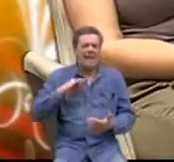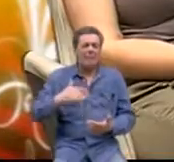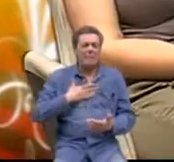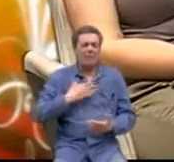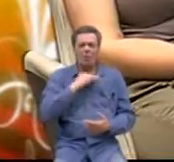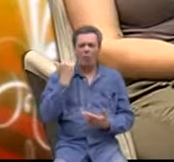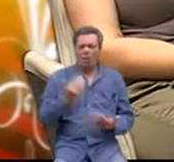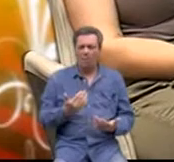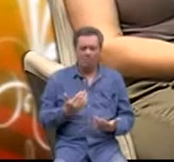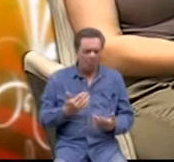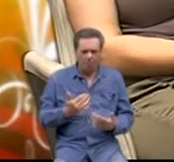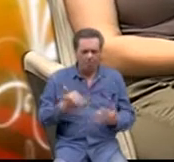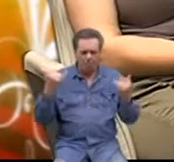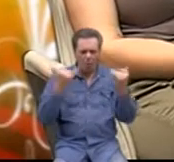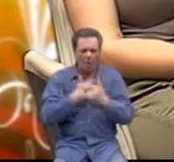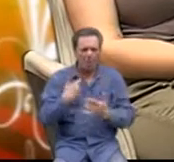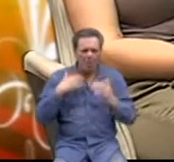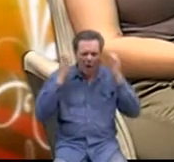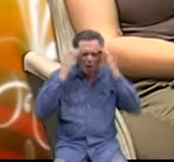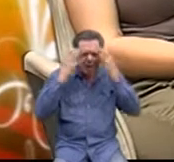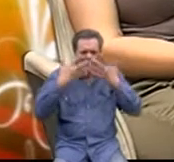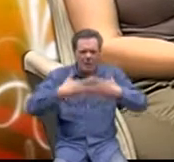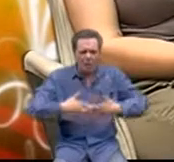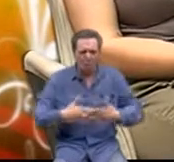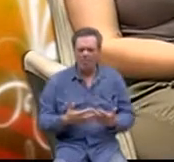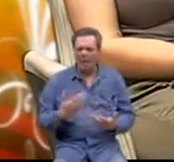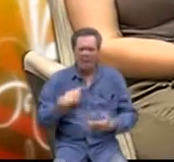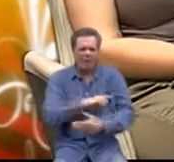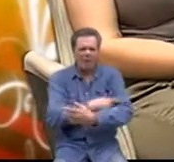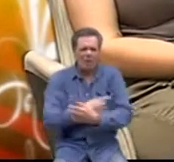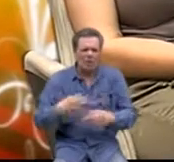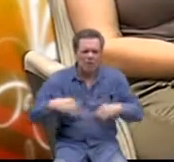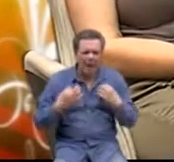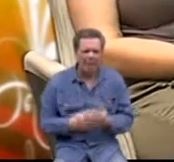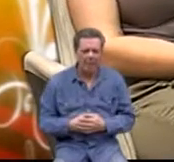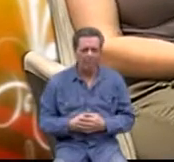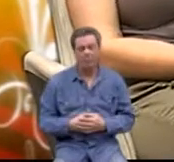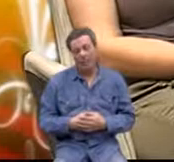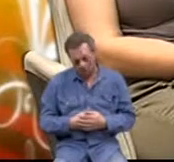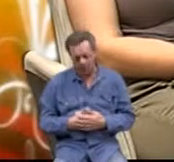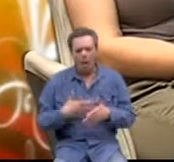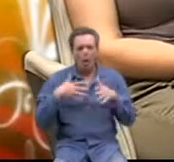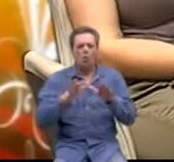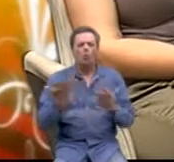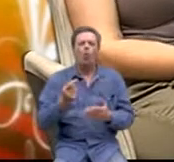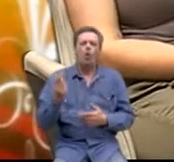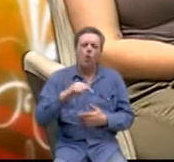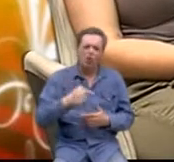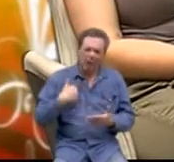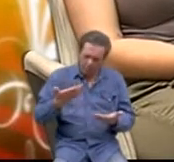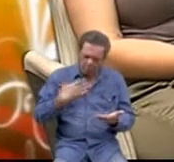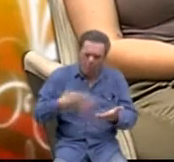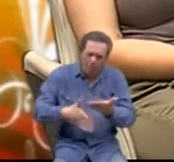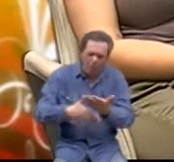svoj mentalni sklop, fizičko zdravlje. Jel da? Je, međutim, to upravo ljudi, dakle, koji dolaze po podršku nama